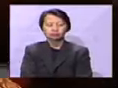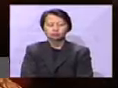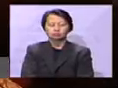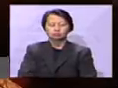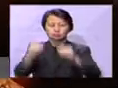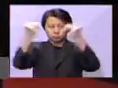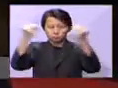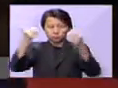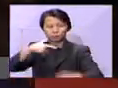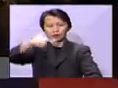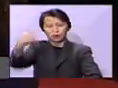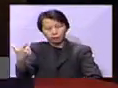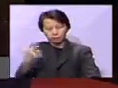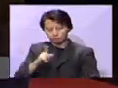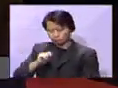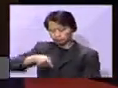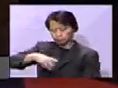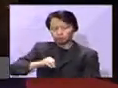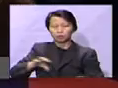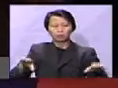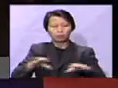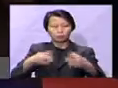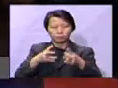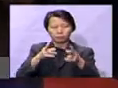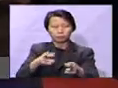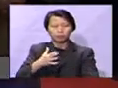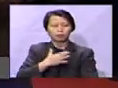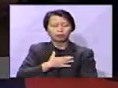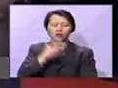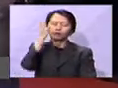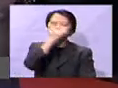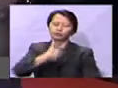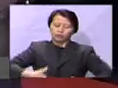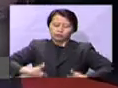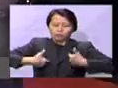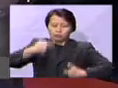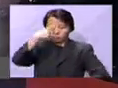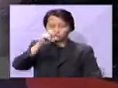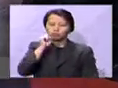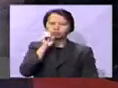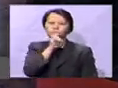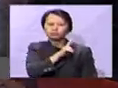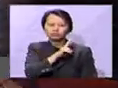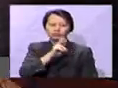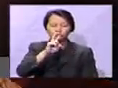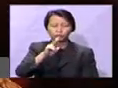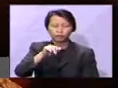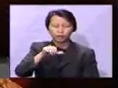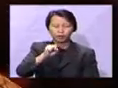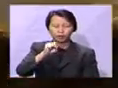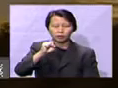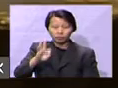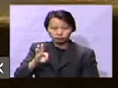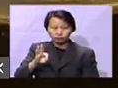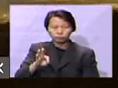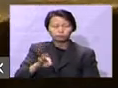Pada majlis lain, Timbalan Perdana Menteri melakukan pra-pelancaran My Beautiful Life for Seniors BLFS. Datuk Seri Ahmad Zahid